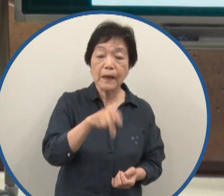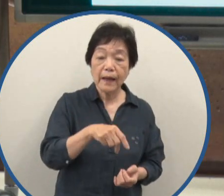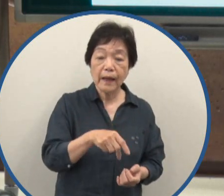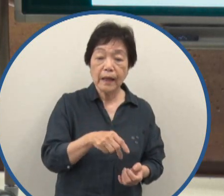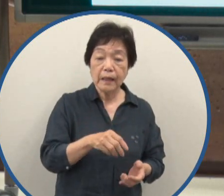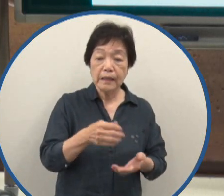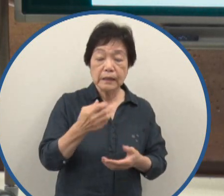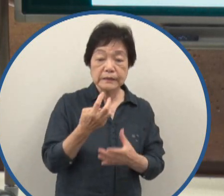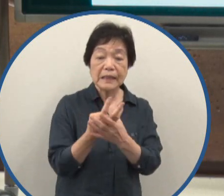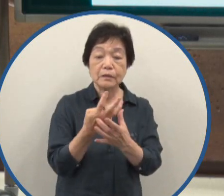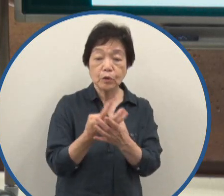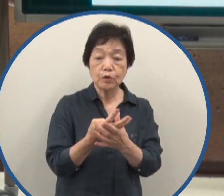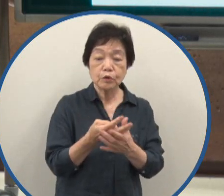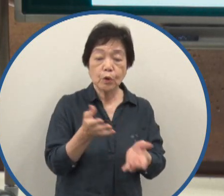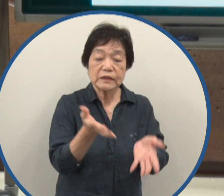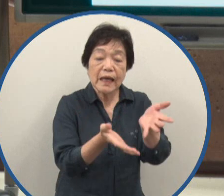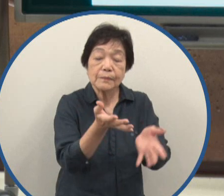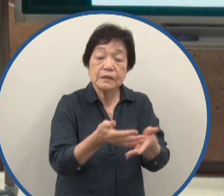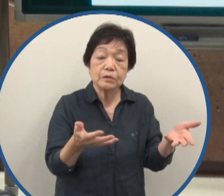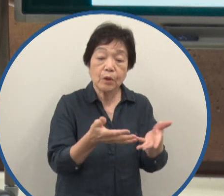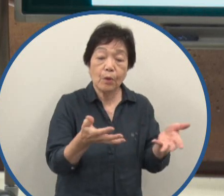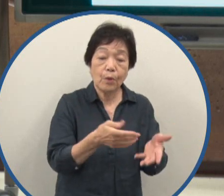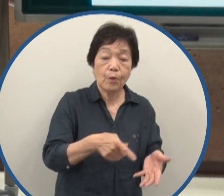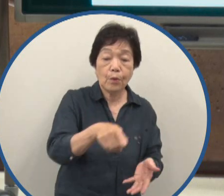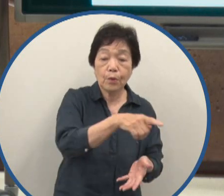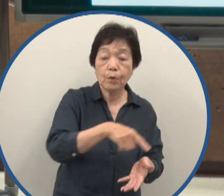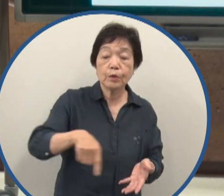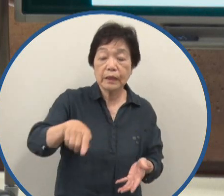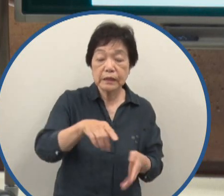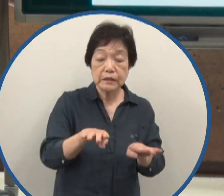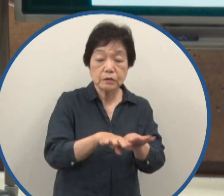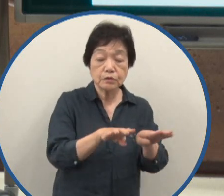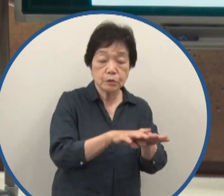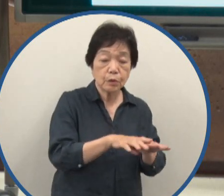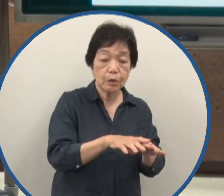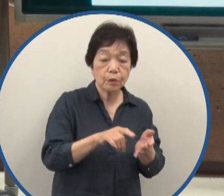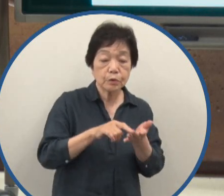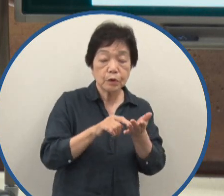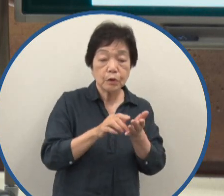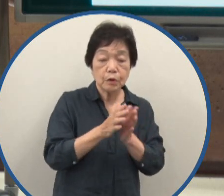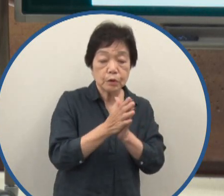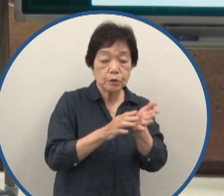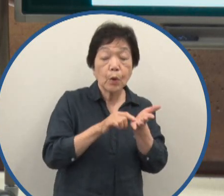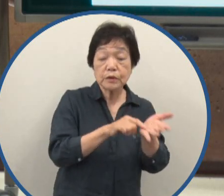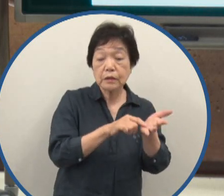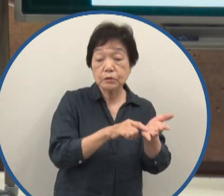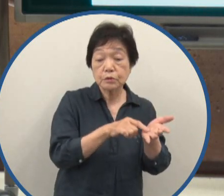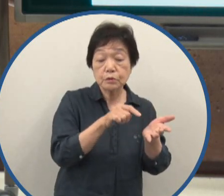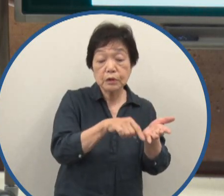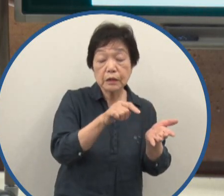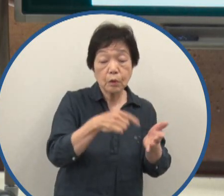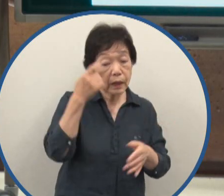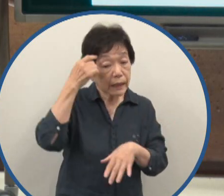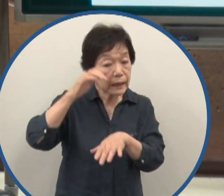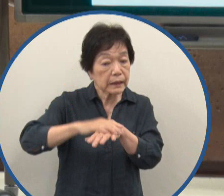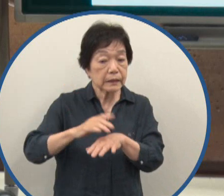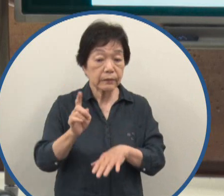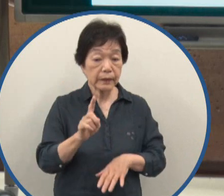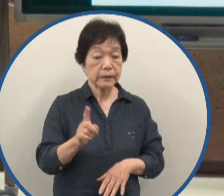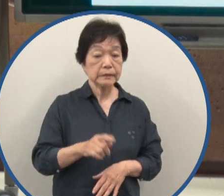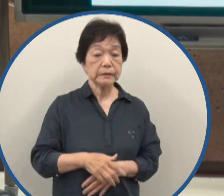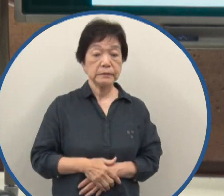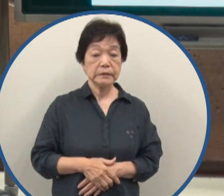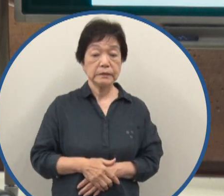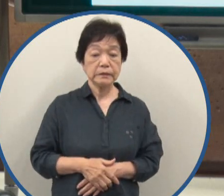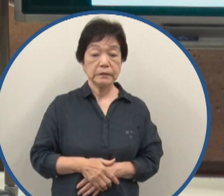業、こういった分野 の、まあ、あの休業要請をされるというその考え方について教えていただけますでしょう